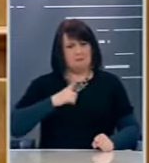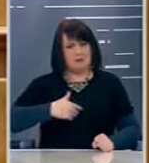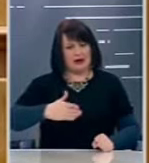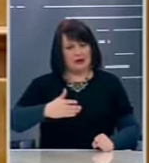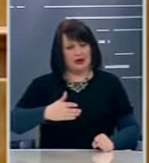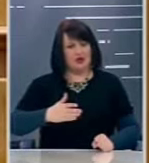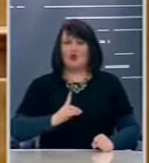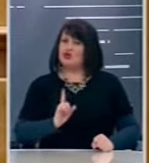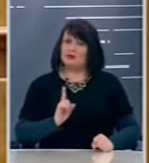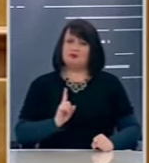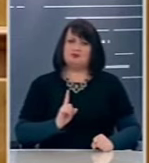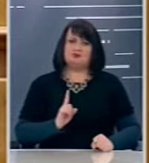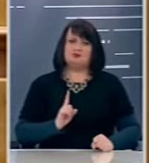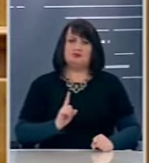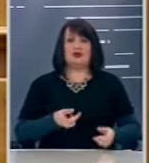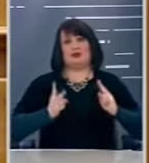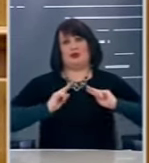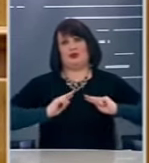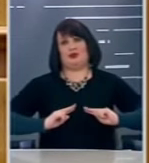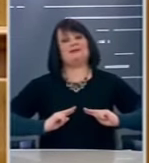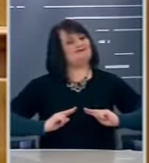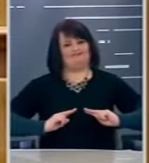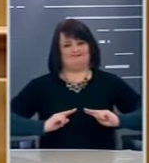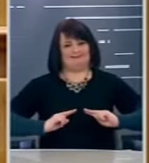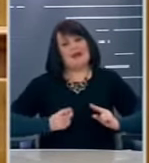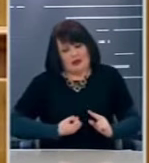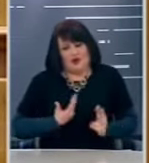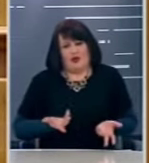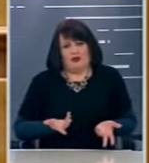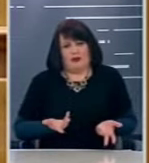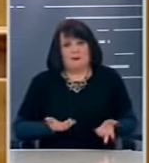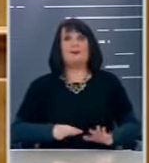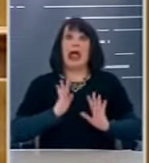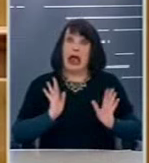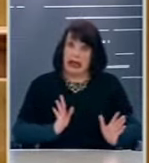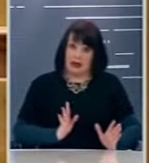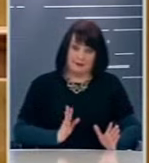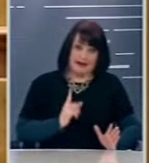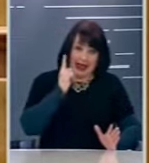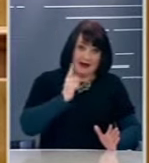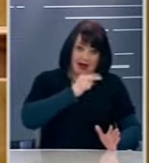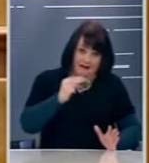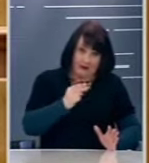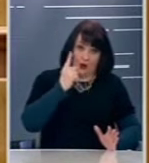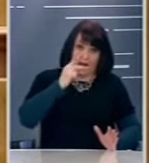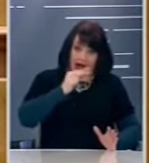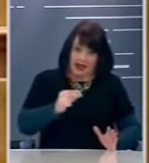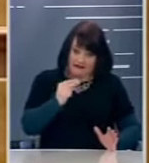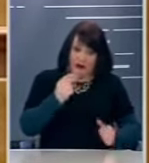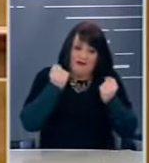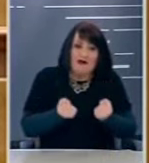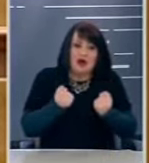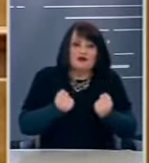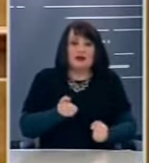είμαστε ιδιαίτερα ευτυχείς για αυτές. Για κάθε όμως ευρώ επιβάρυνσης που θα προκύπτει από